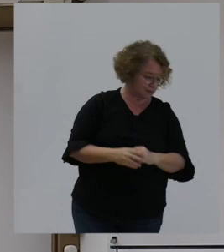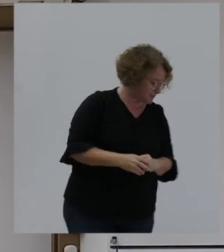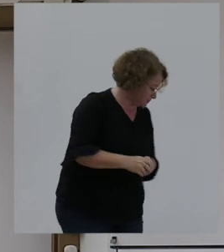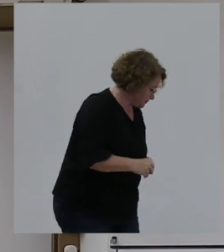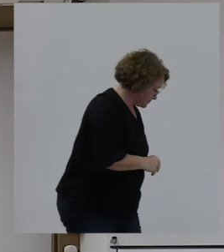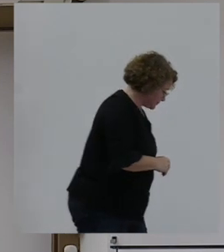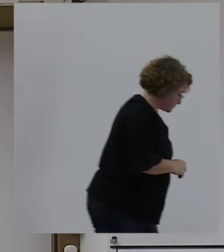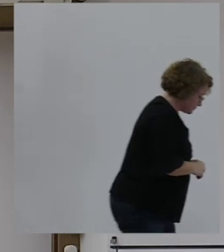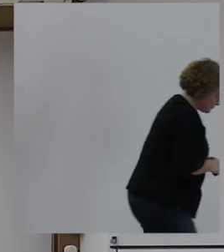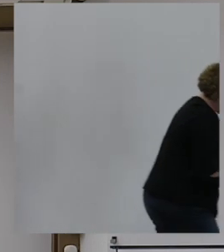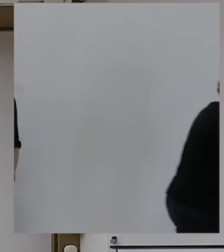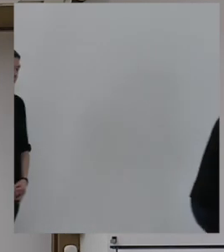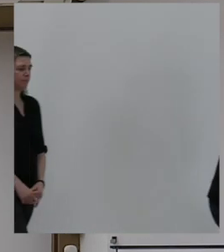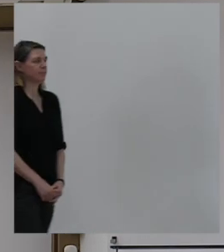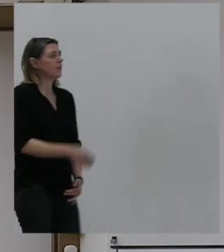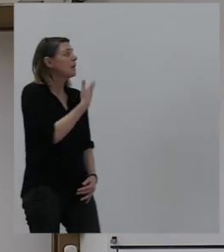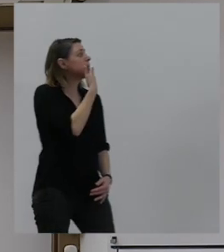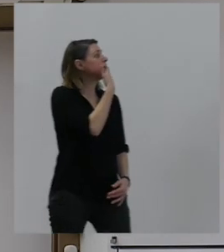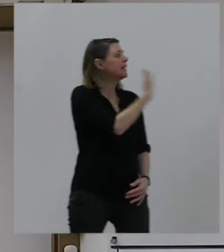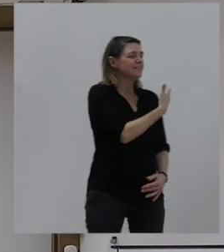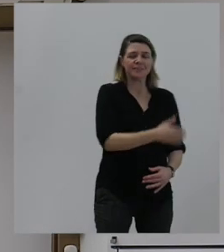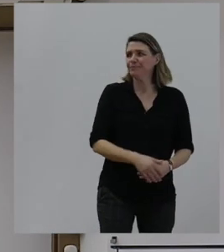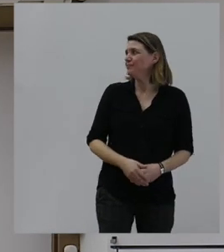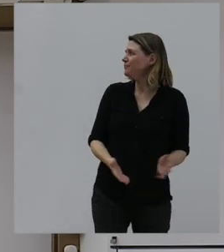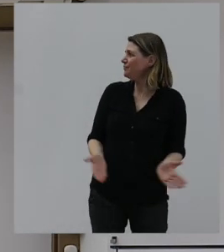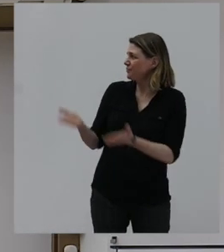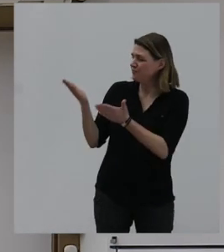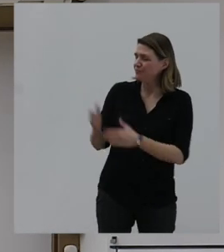Merci. Je me tourne vers vous. Merci beaucoup.